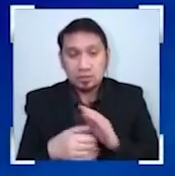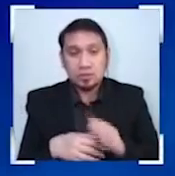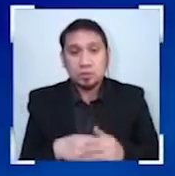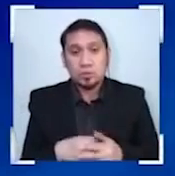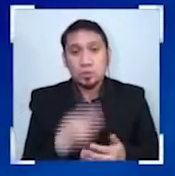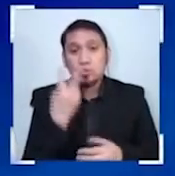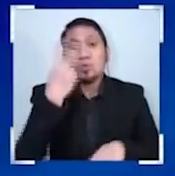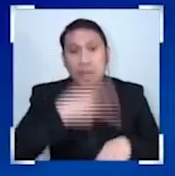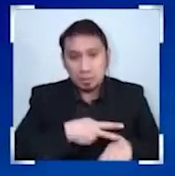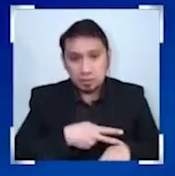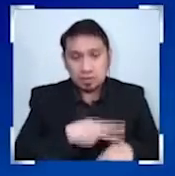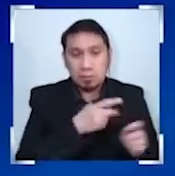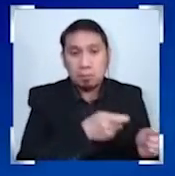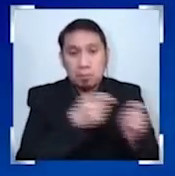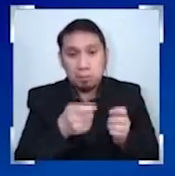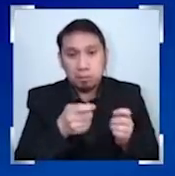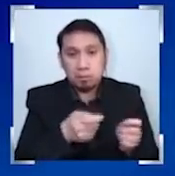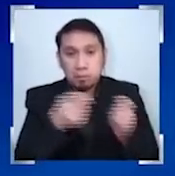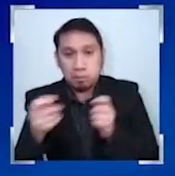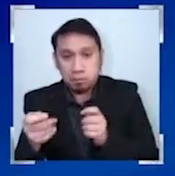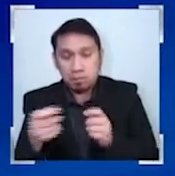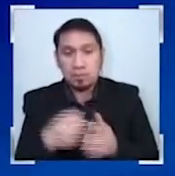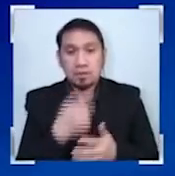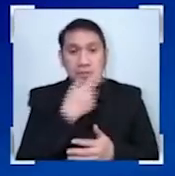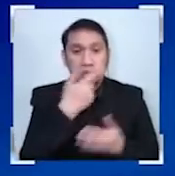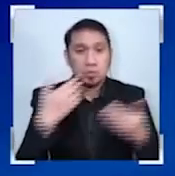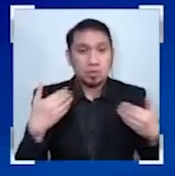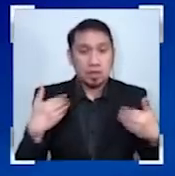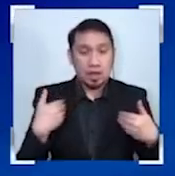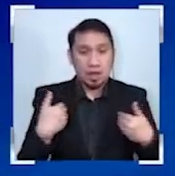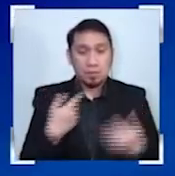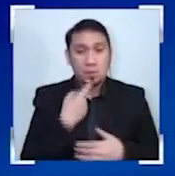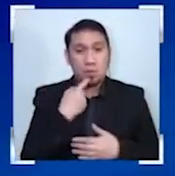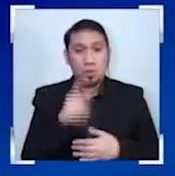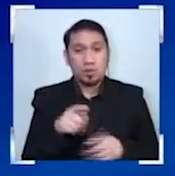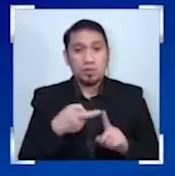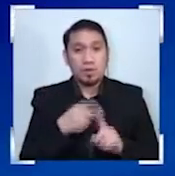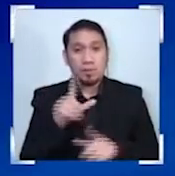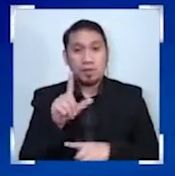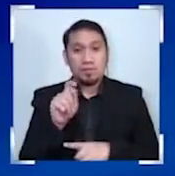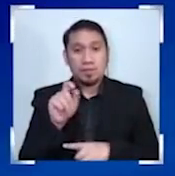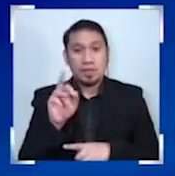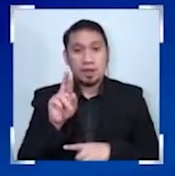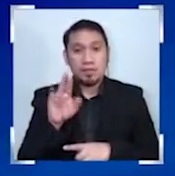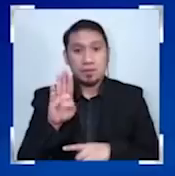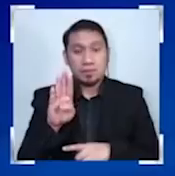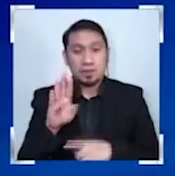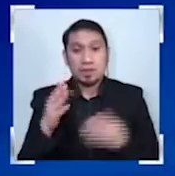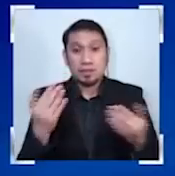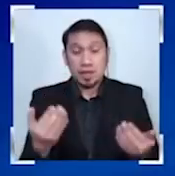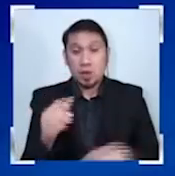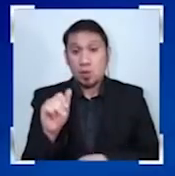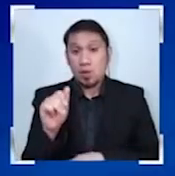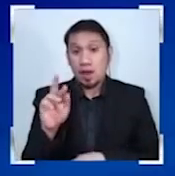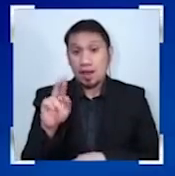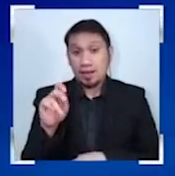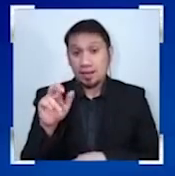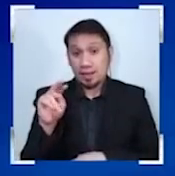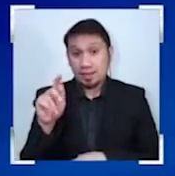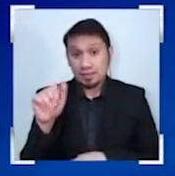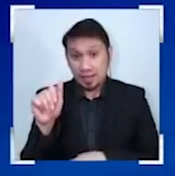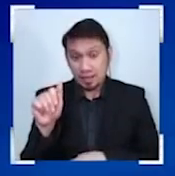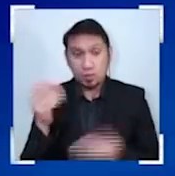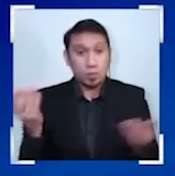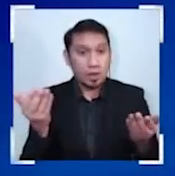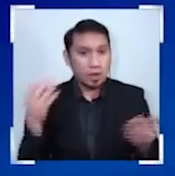Pero alinsunod sa bagong memorandum circular ng LTFRB, sa Araneta City bus station sa Cubao na ulit ang endpoint